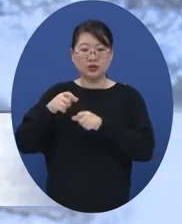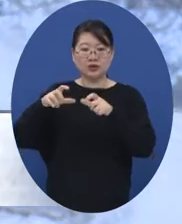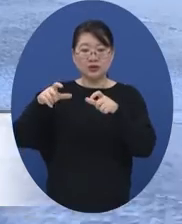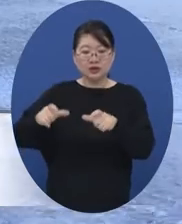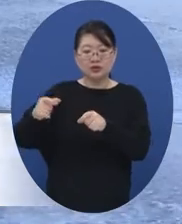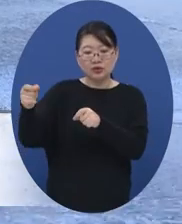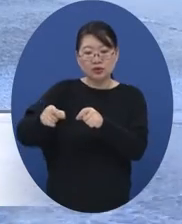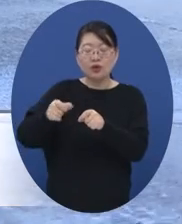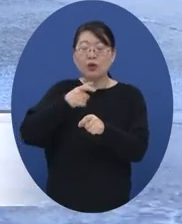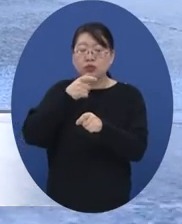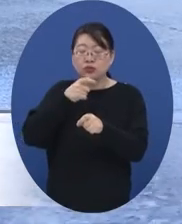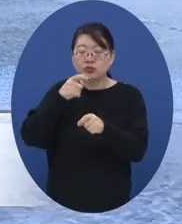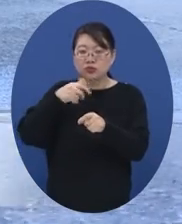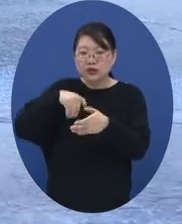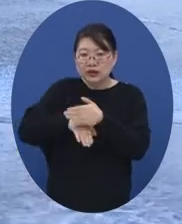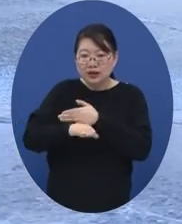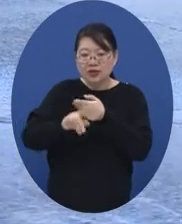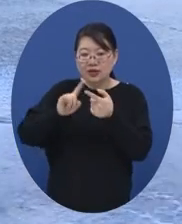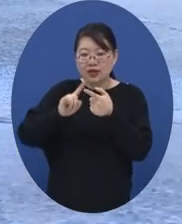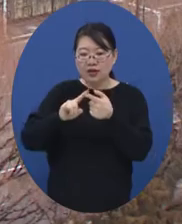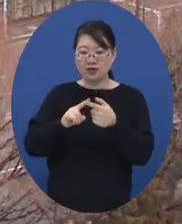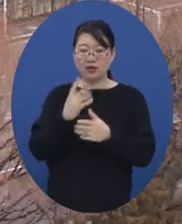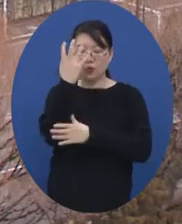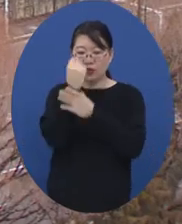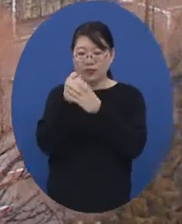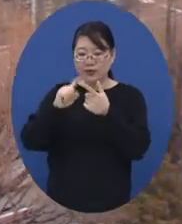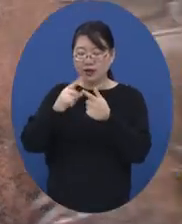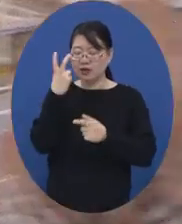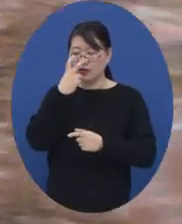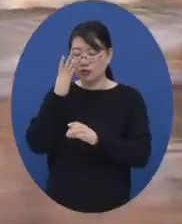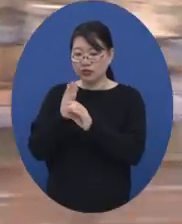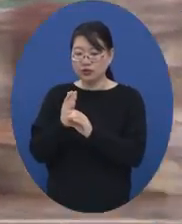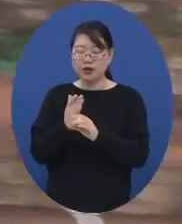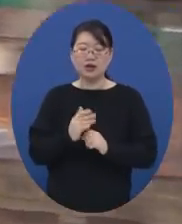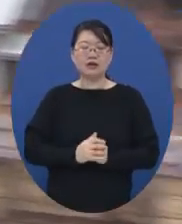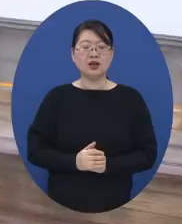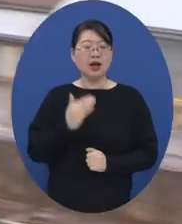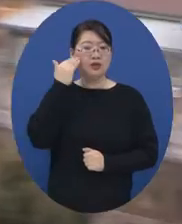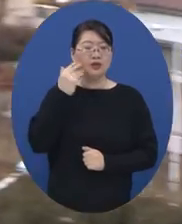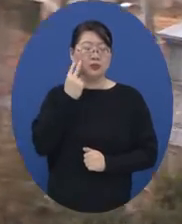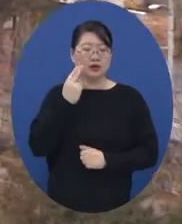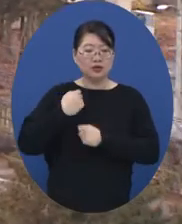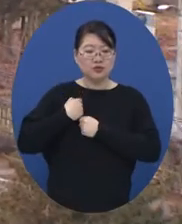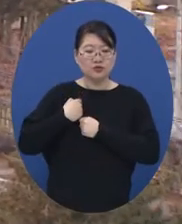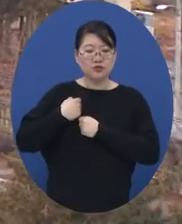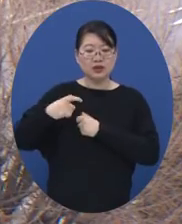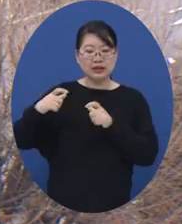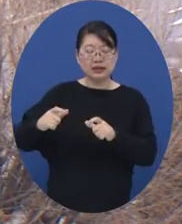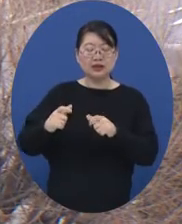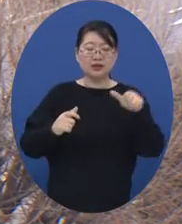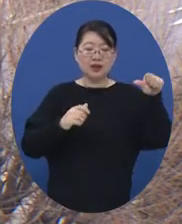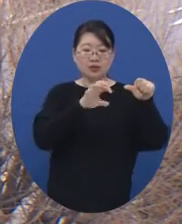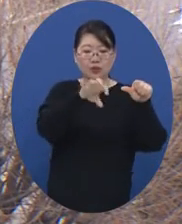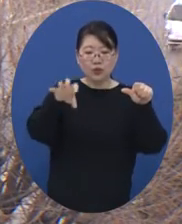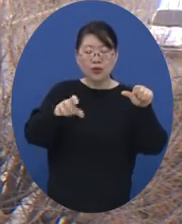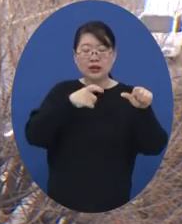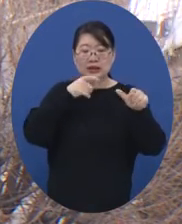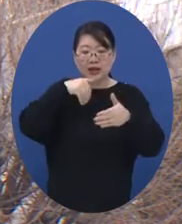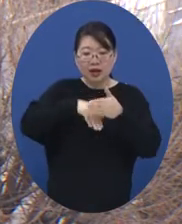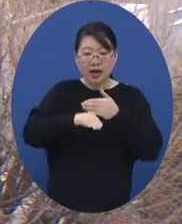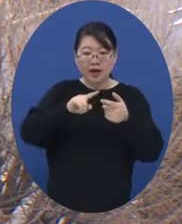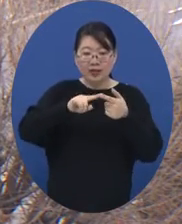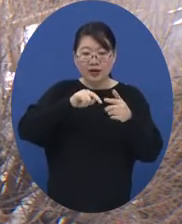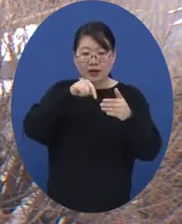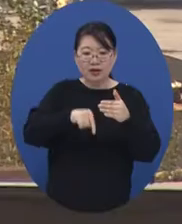대상으로 우연도 를 측정합니다 최근 국내 미군기지 5곳 지하수에서 기준치의 최대